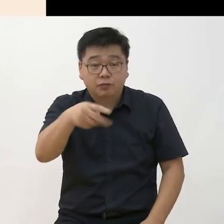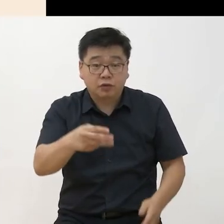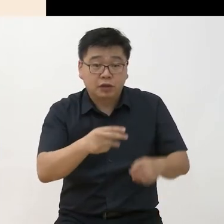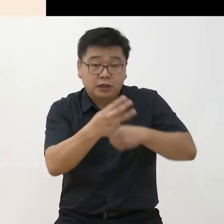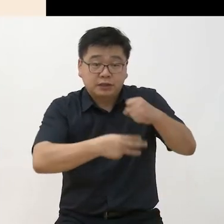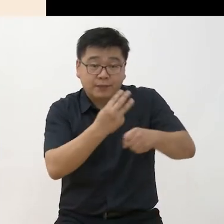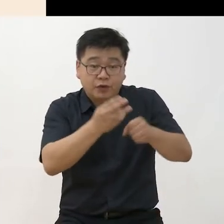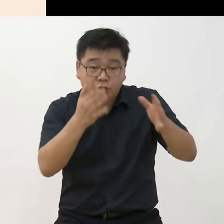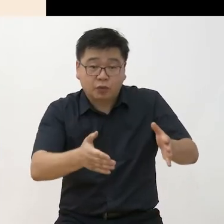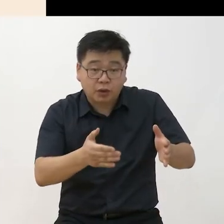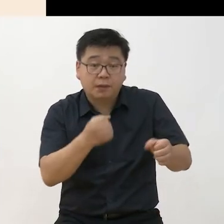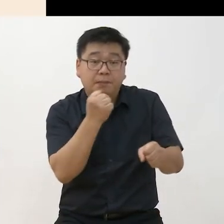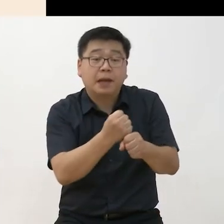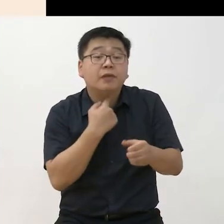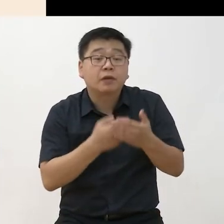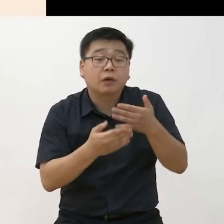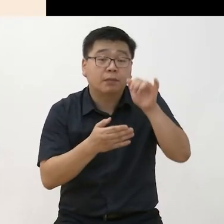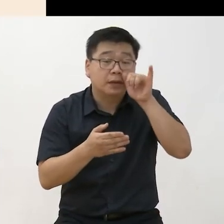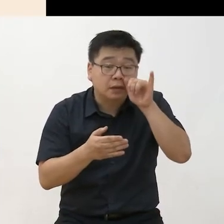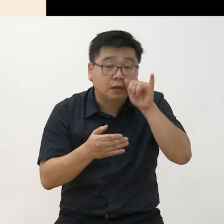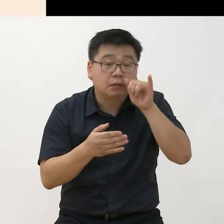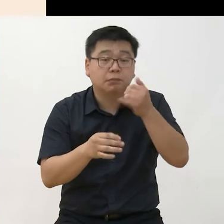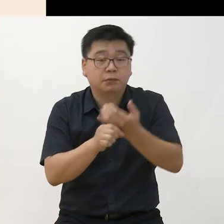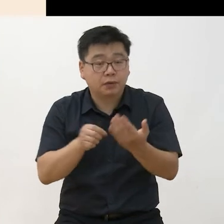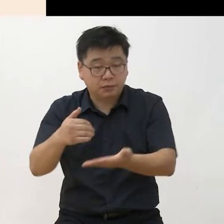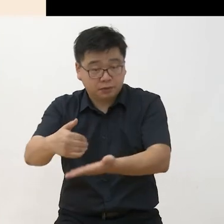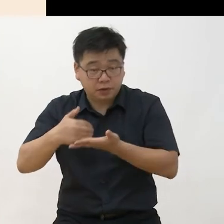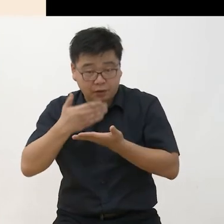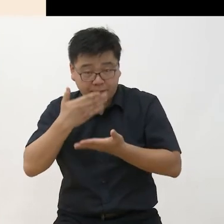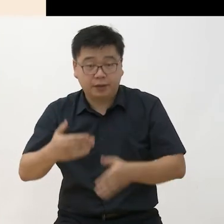있는 단체가 지원이 가능합니다.